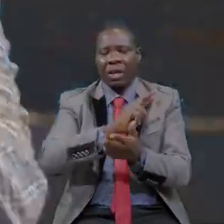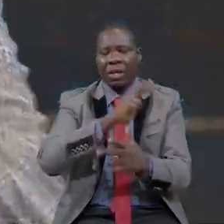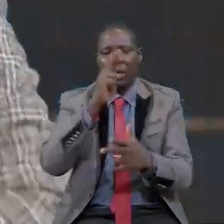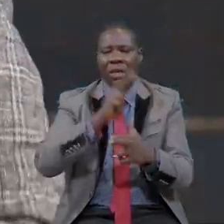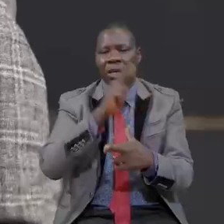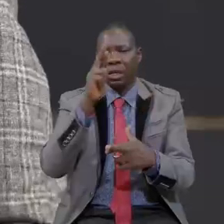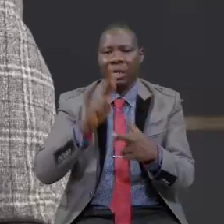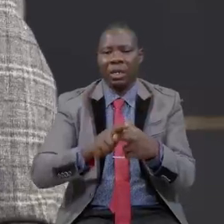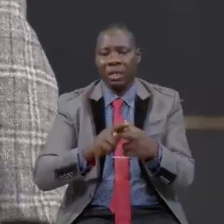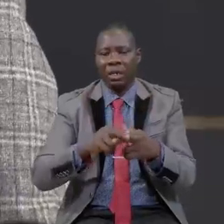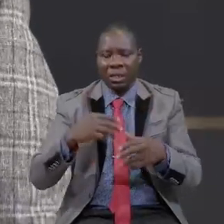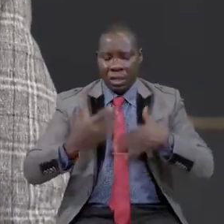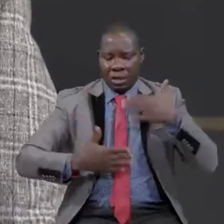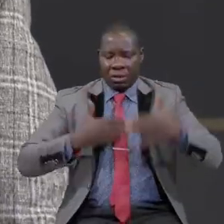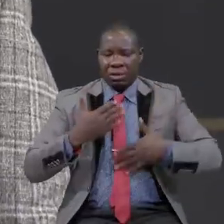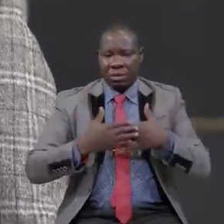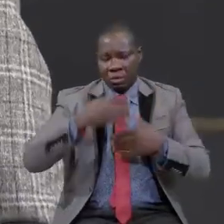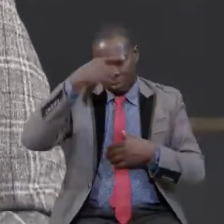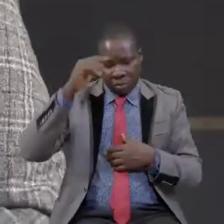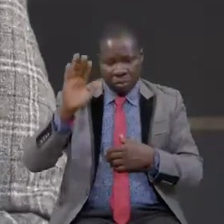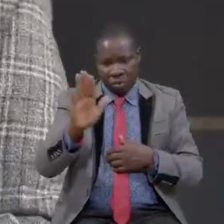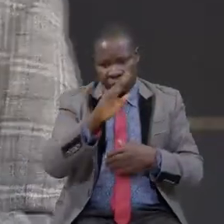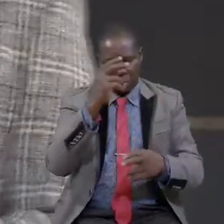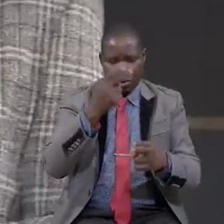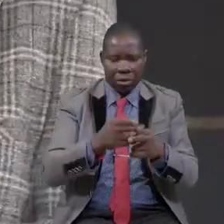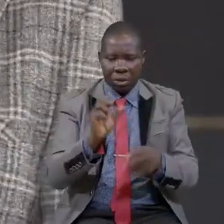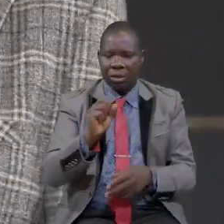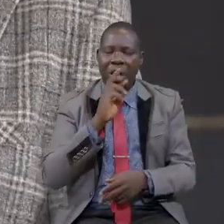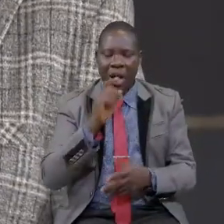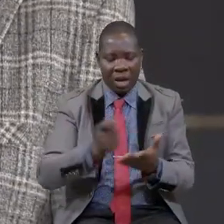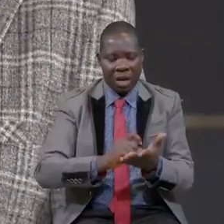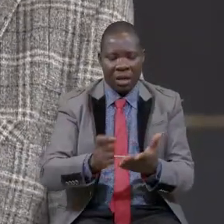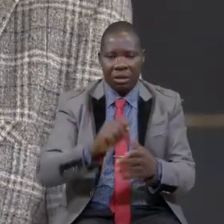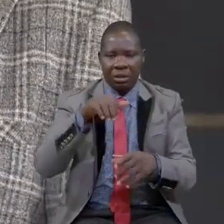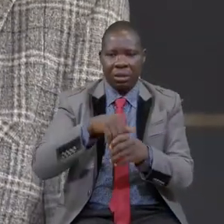de ce que vos noms sont écrits